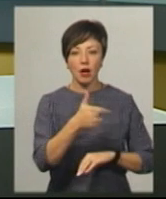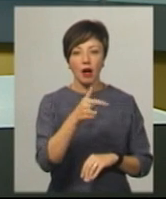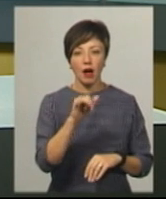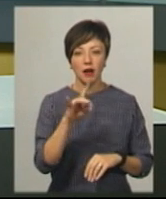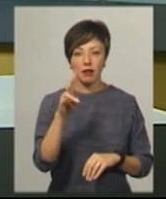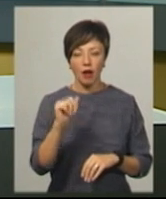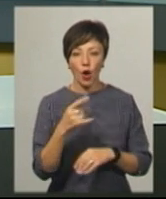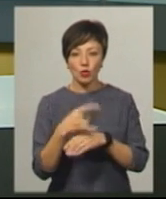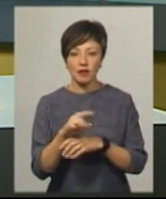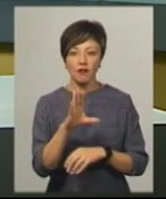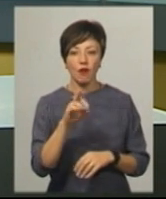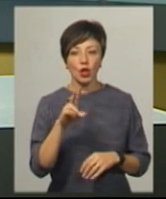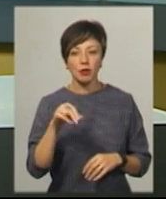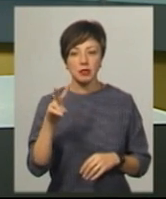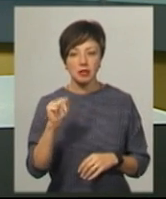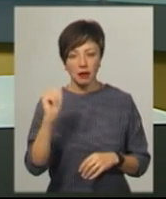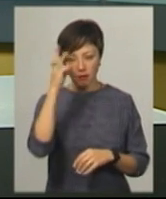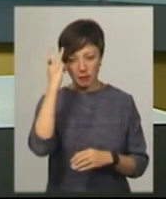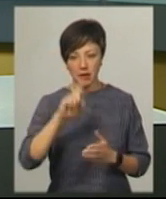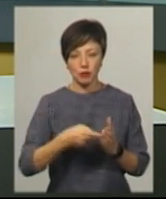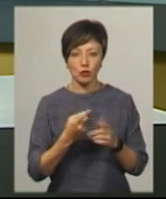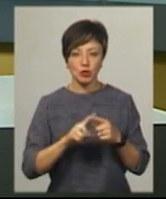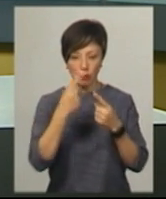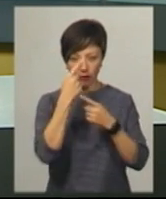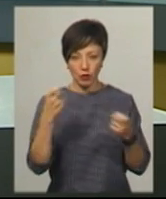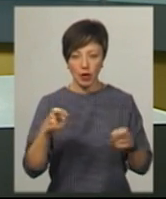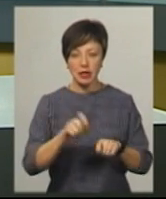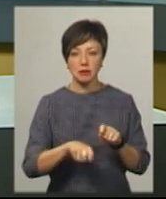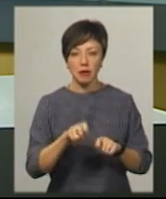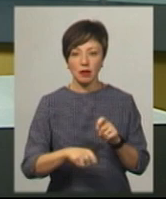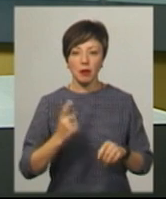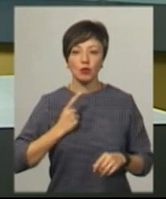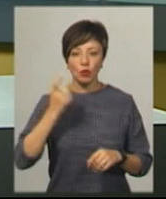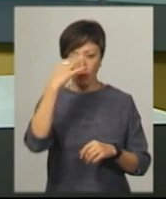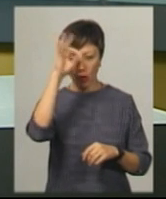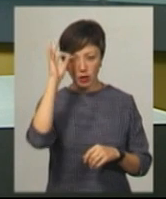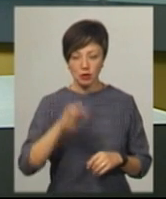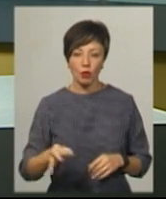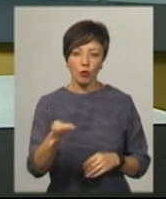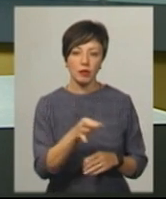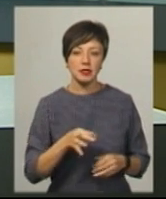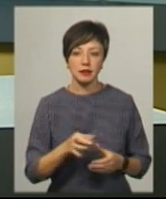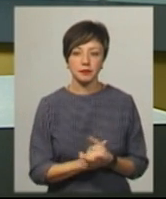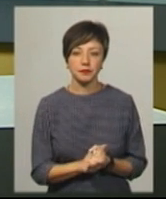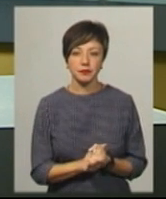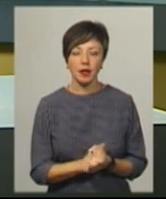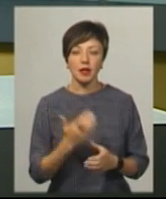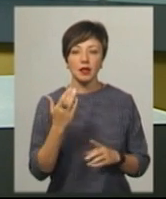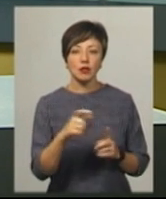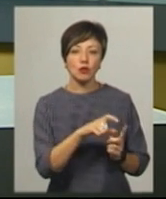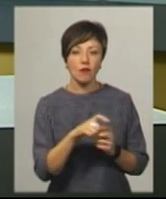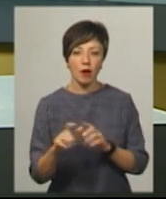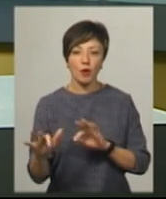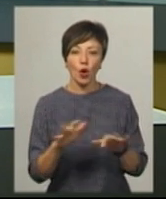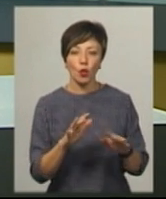Гагаріна, Грушевського та Володимирський у Хмельницькому. Про це повідомила інспектор патрульної поліції області Людмила Чернилевська. За її словами,